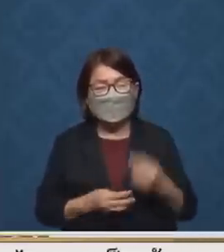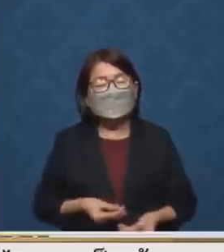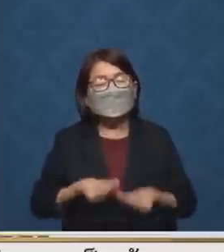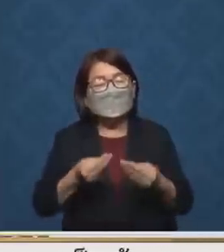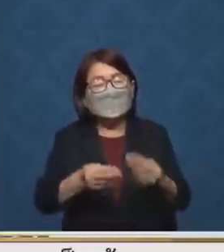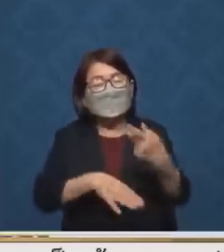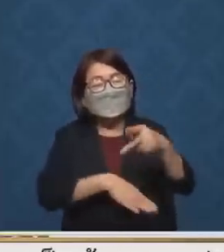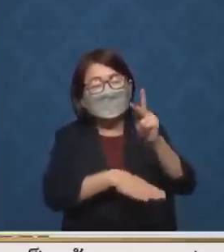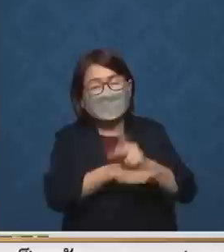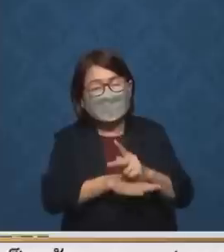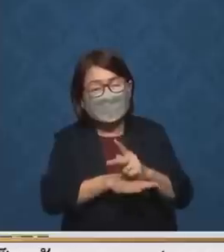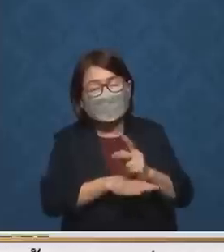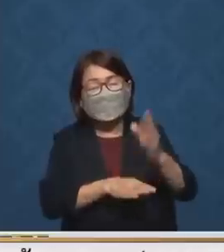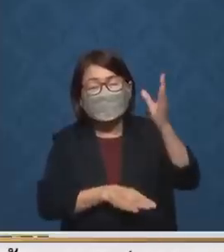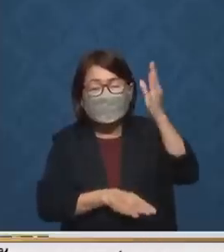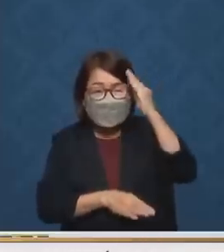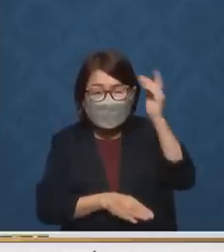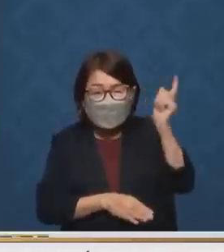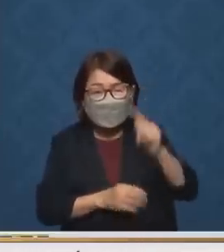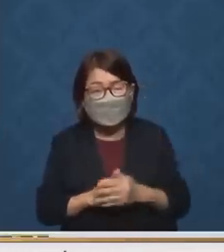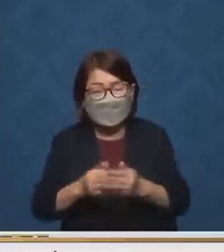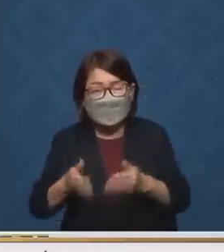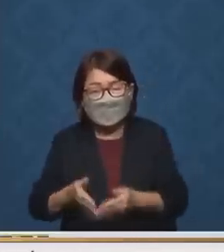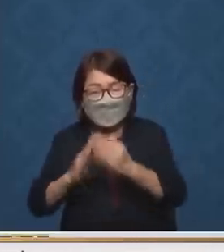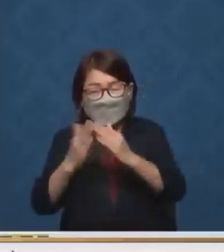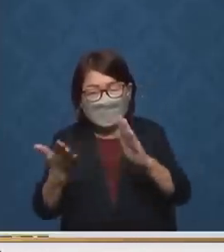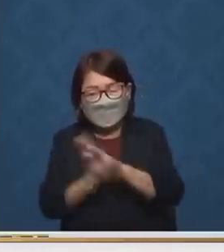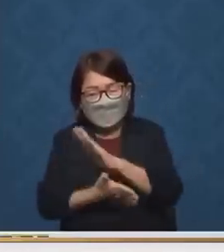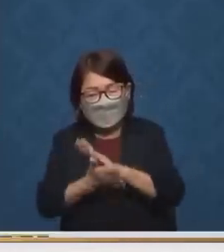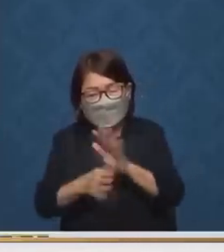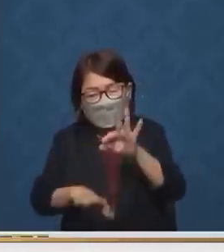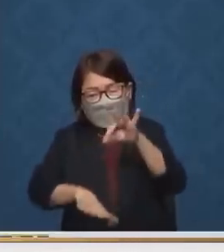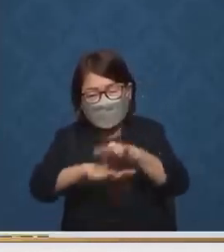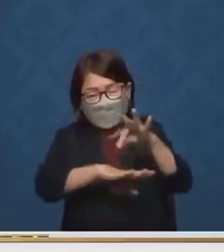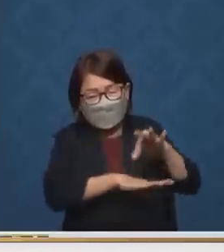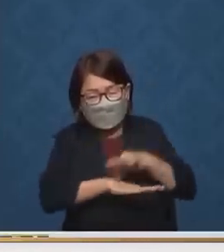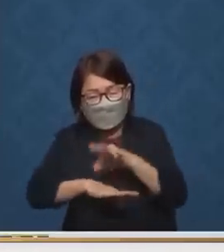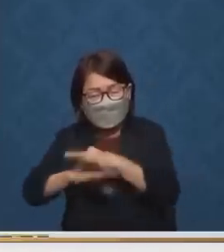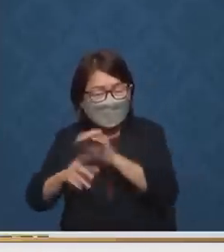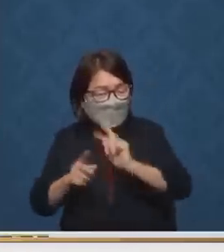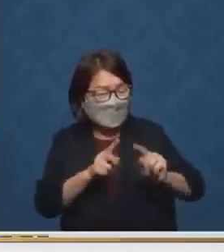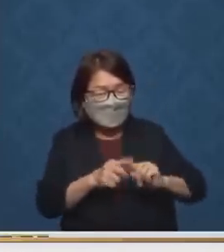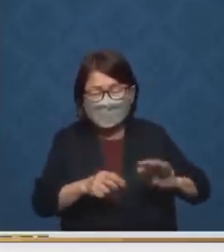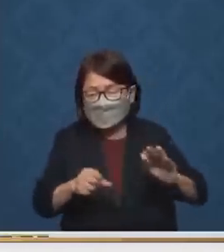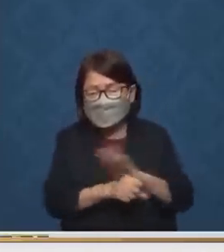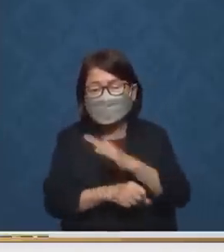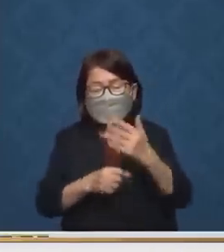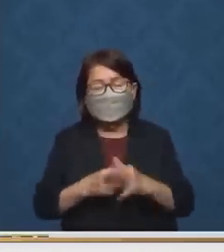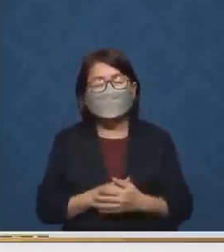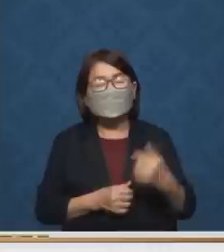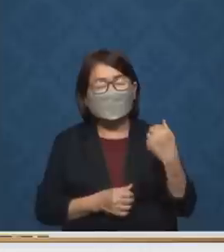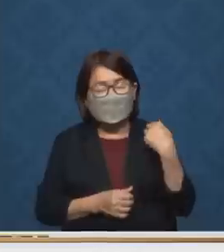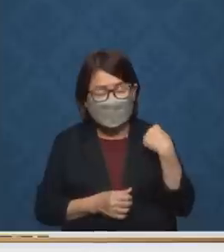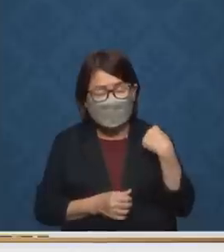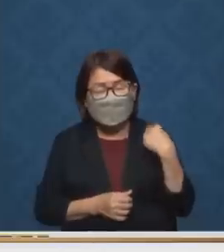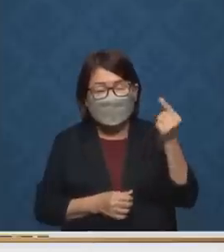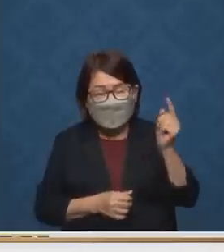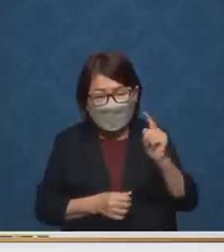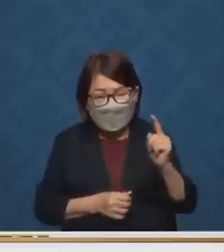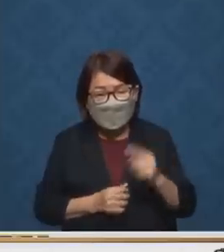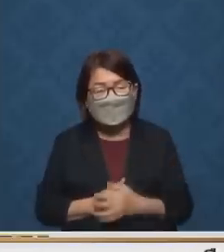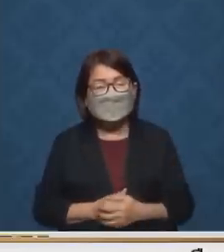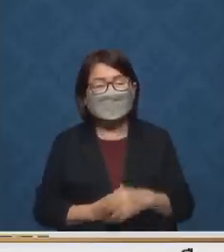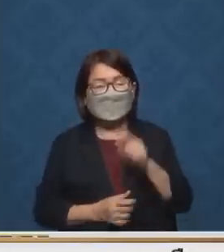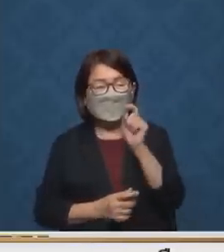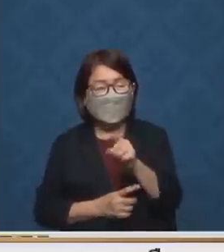ให้ธรรทร oysterู้ว่าหลังจากการตั้งเอกศารต่าง ต่าง แต่งตั้งชุดขอคามต่างๆแล้วยัมีการกำ